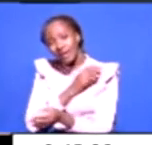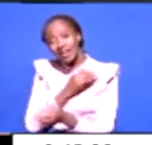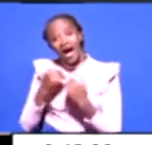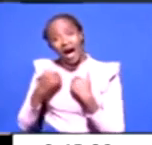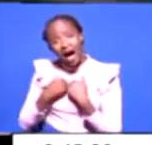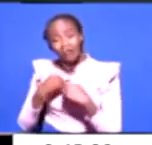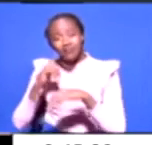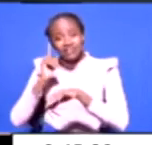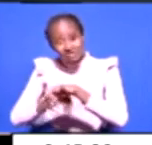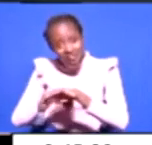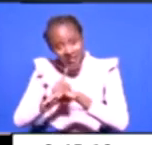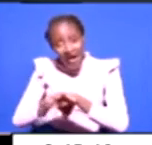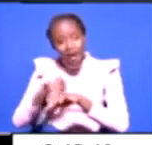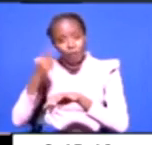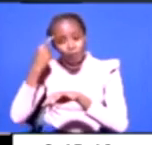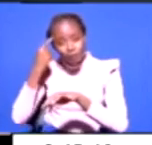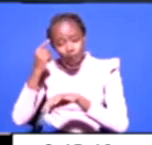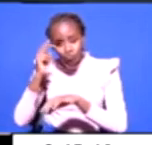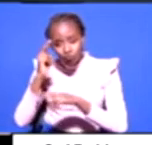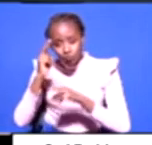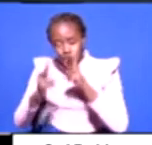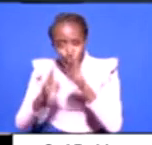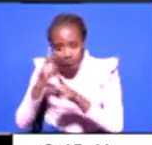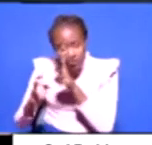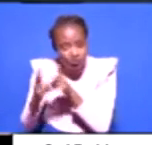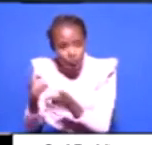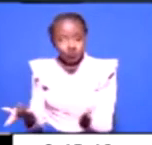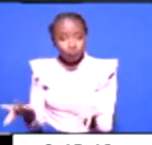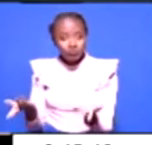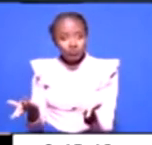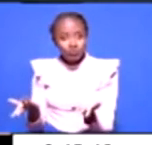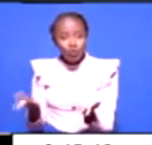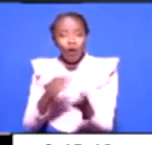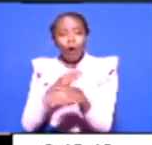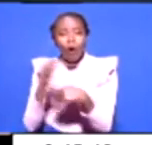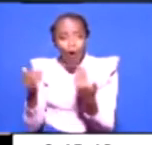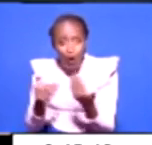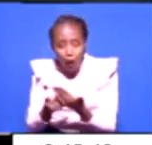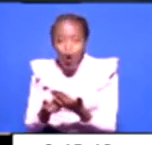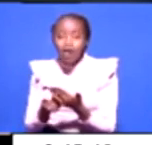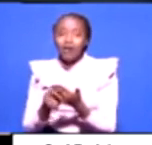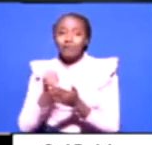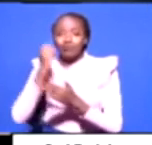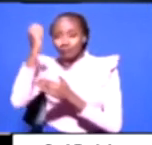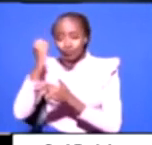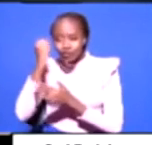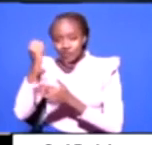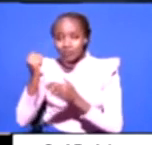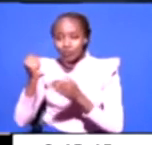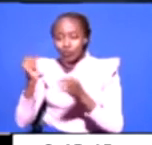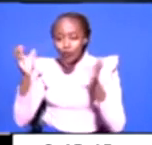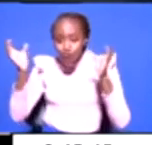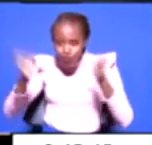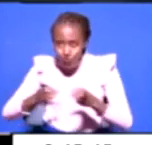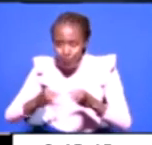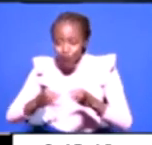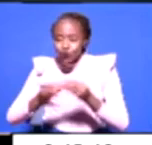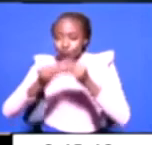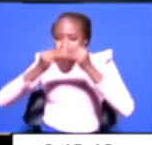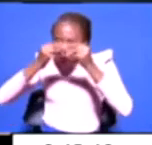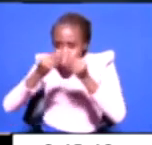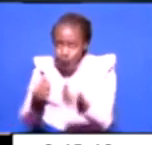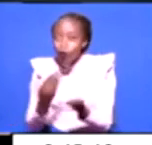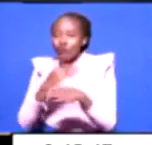umepita tayari tarehe 22. Ilikuwa vyama vyote wawe washasuluhisha matatizo yoyote yaliyotokea